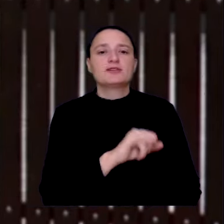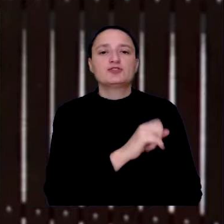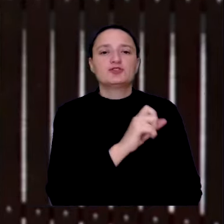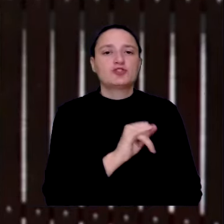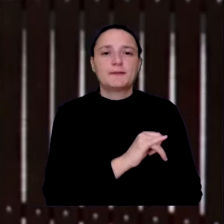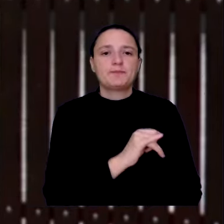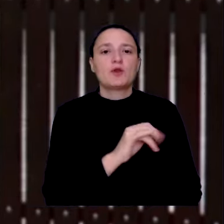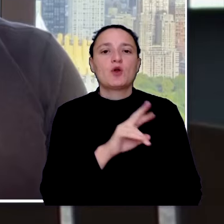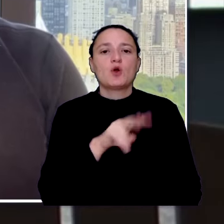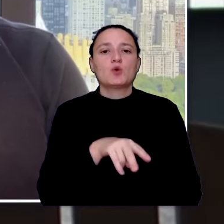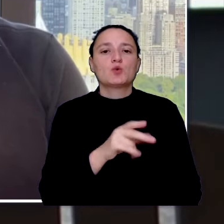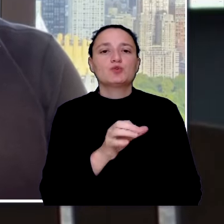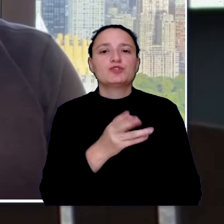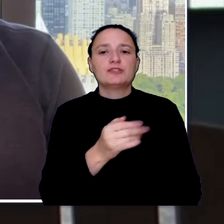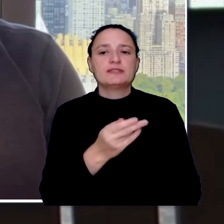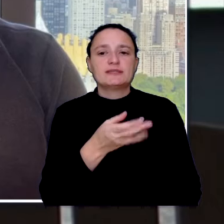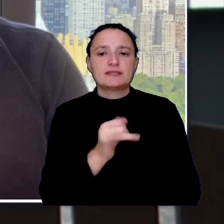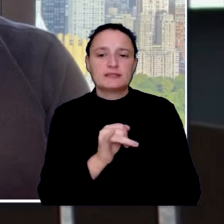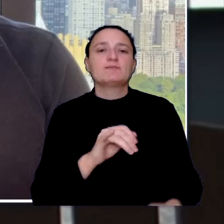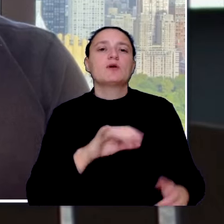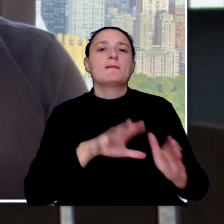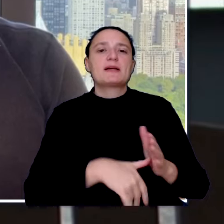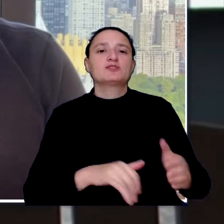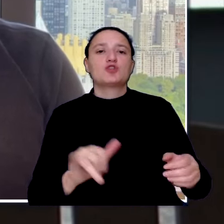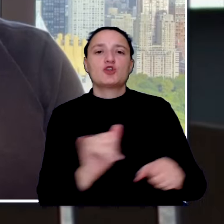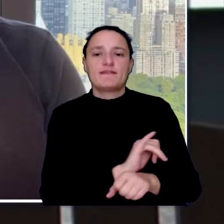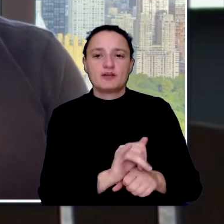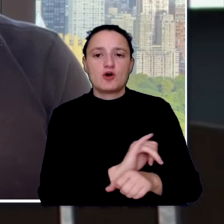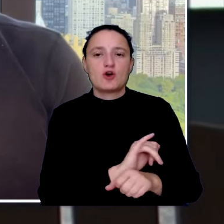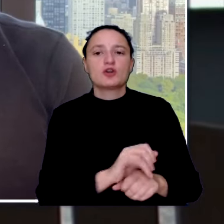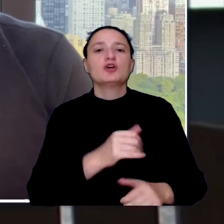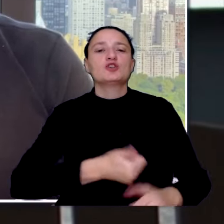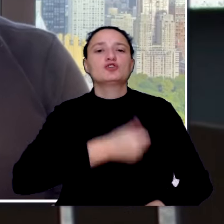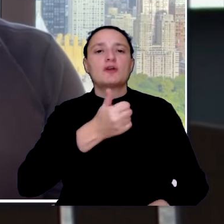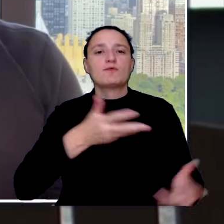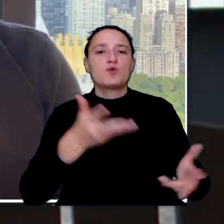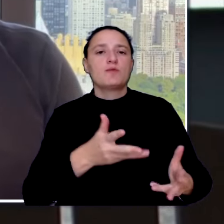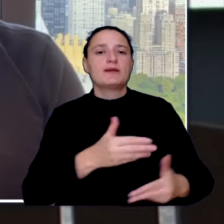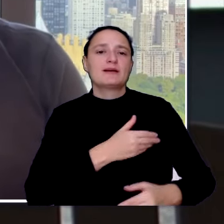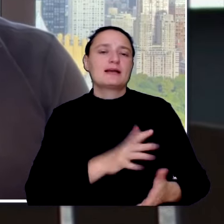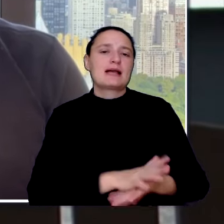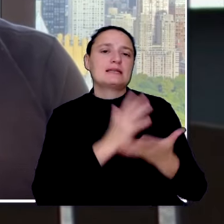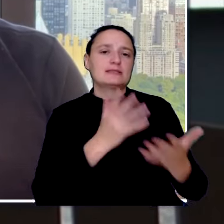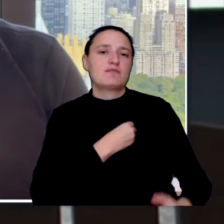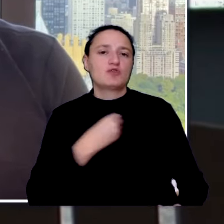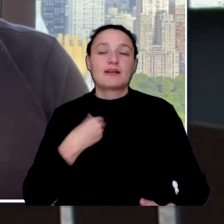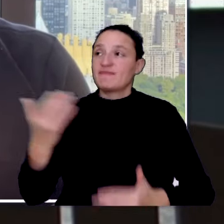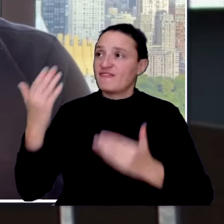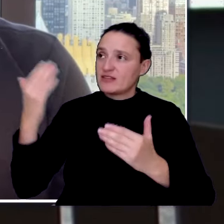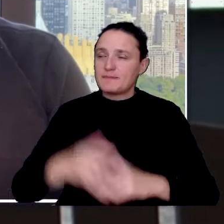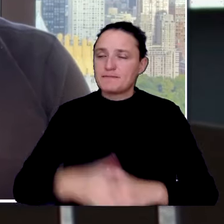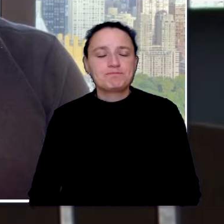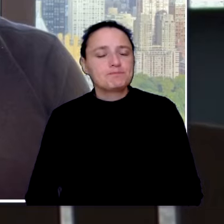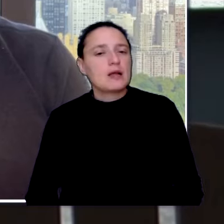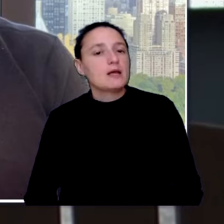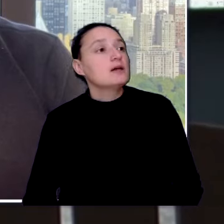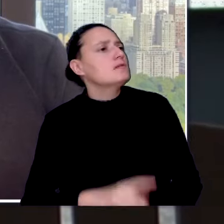szef klubu Gazety Polskiej w Nowym Jorku. Witam serdecznie, dzień dobry. Witam, pozdrawiam naszych widzów. jak